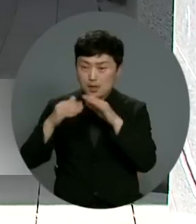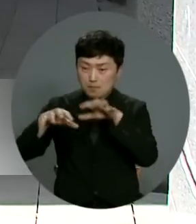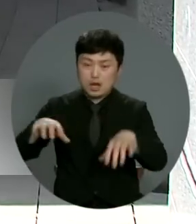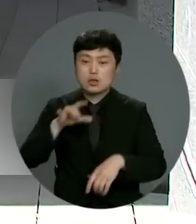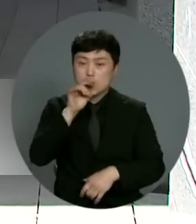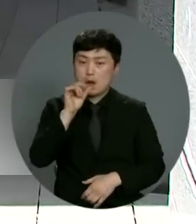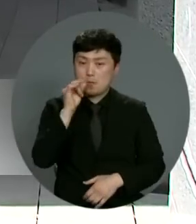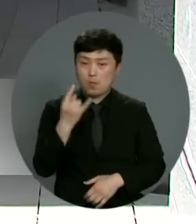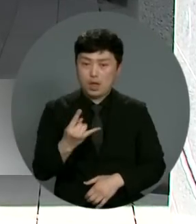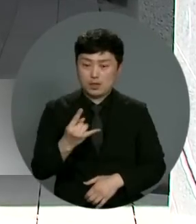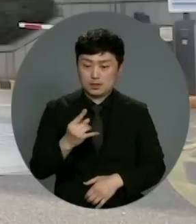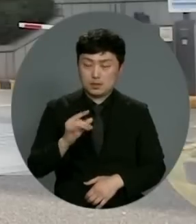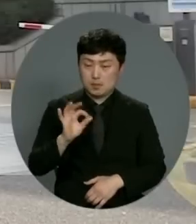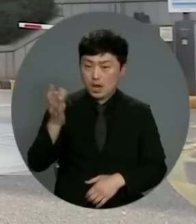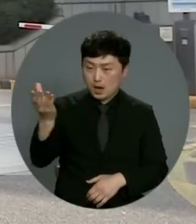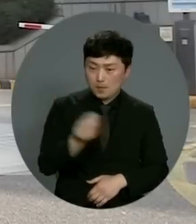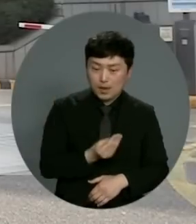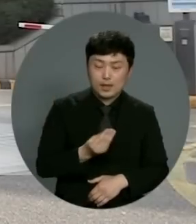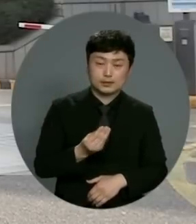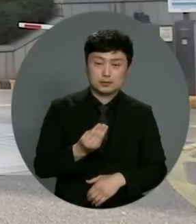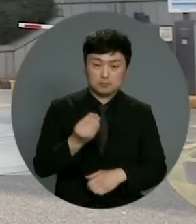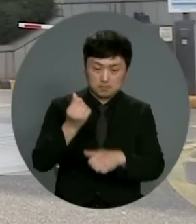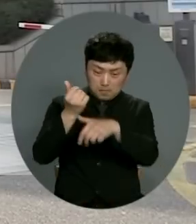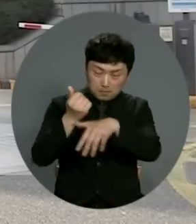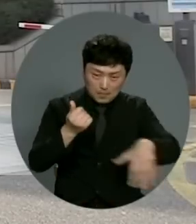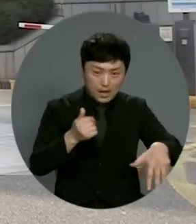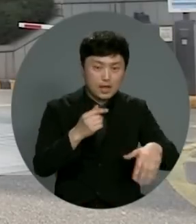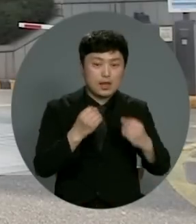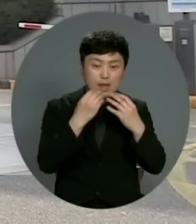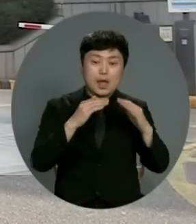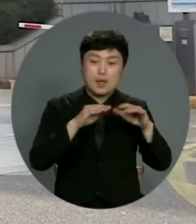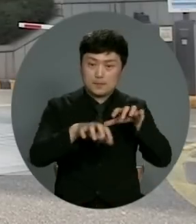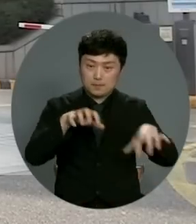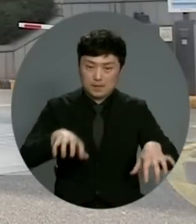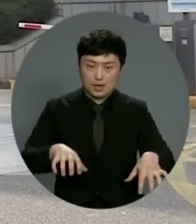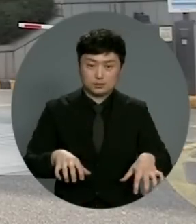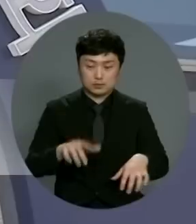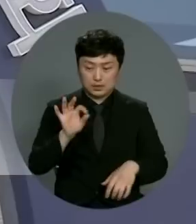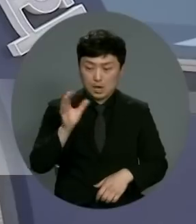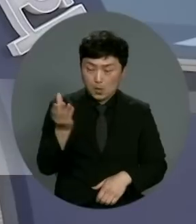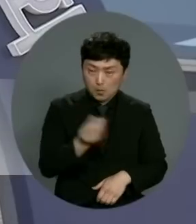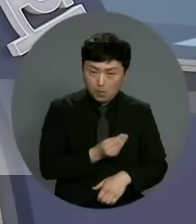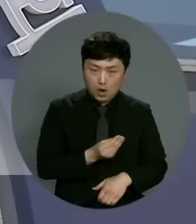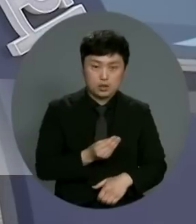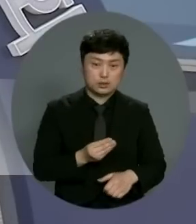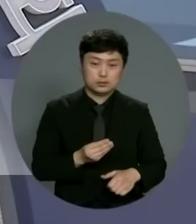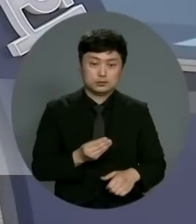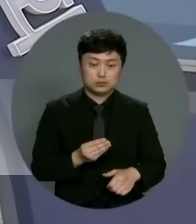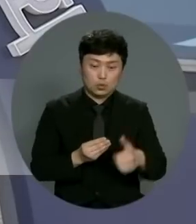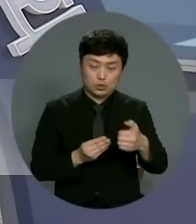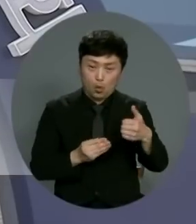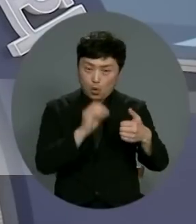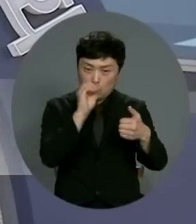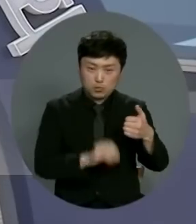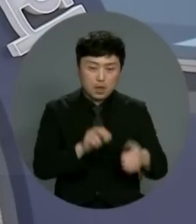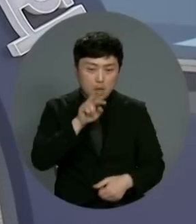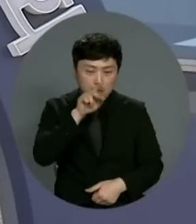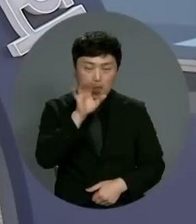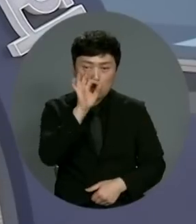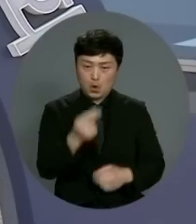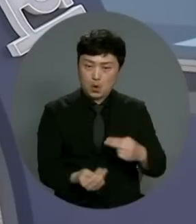중앙에는 대출을 일으킨 새마을 금고에게 대출금의 55%를 대손 충당금으로 쌓으라고